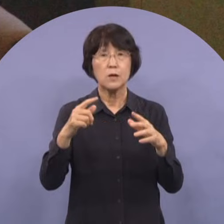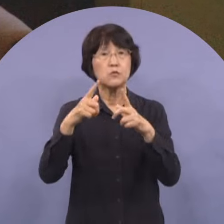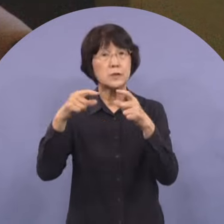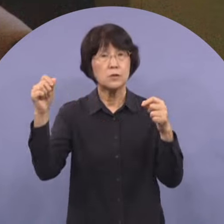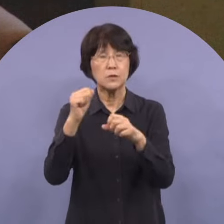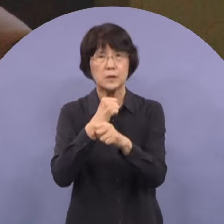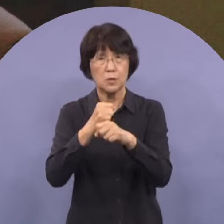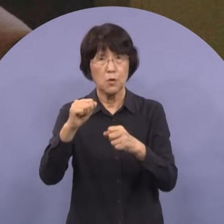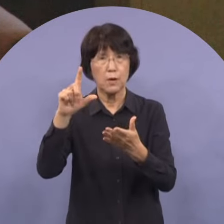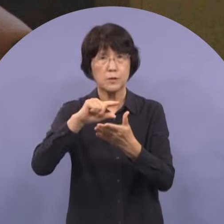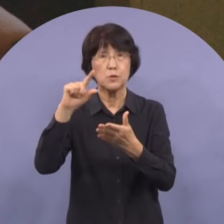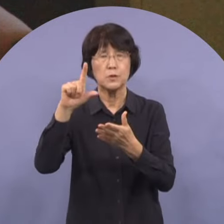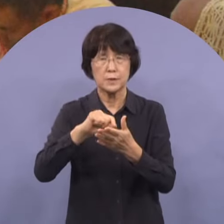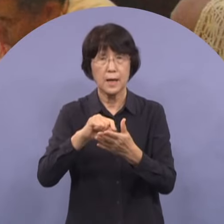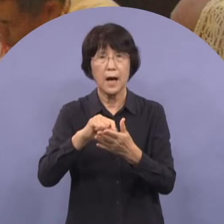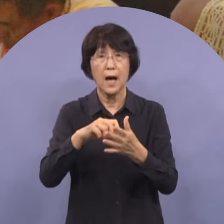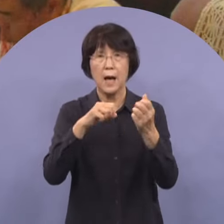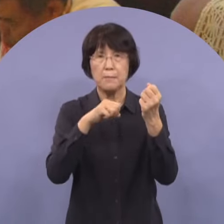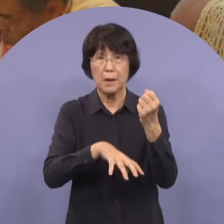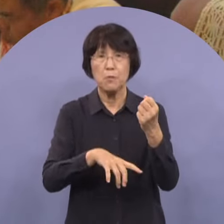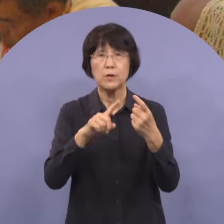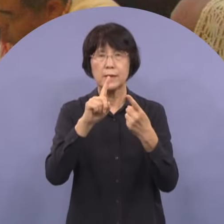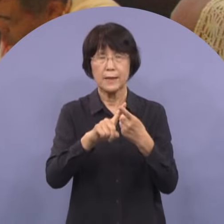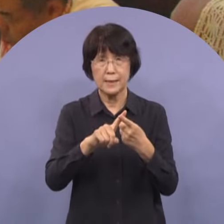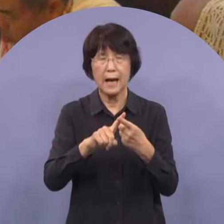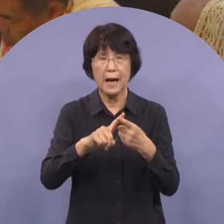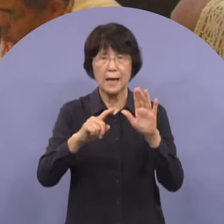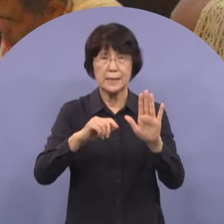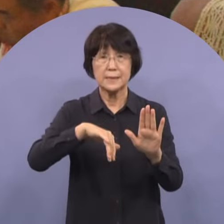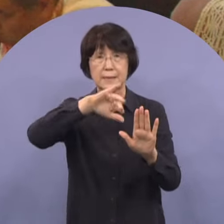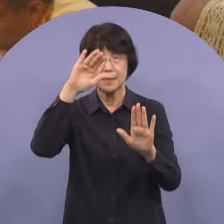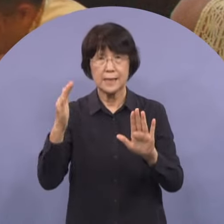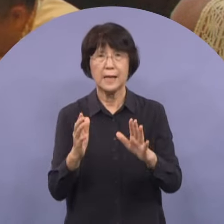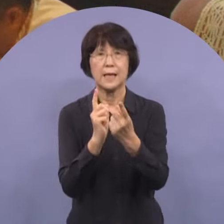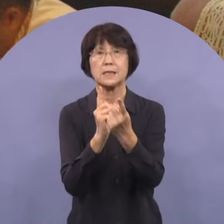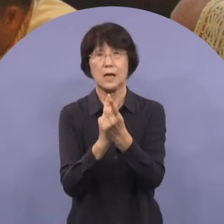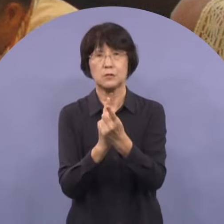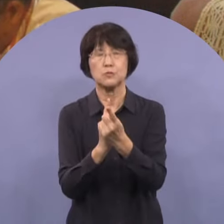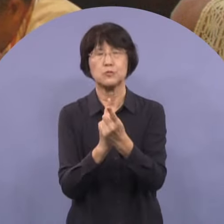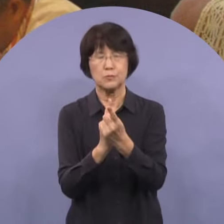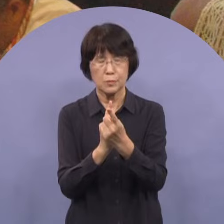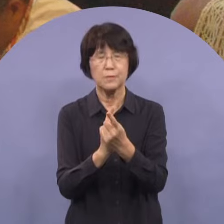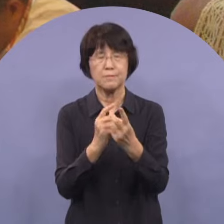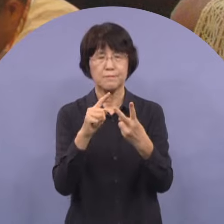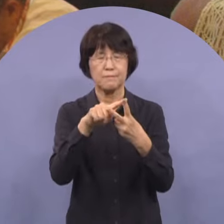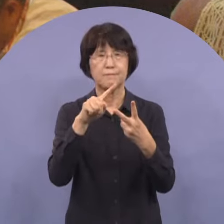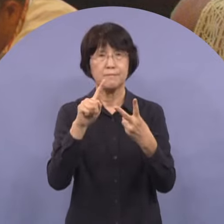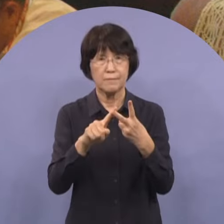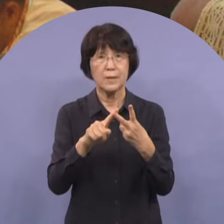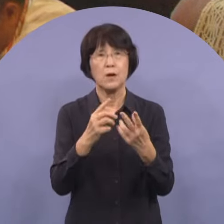業を活用した抜本的な地産対策の2点を要望しました。